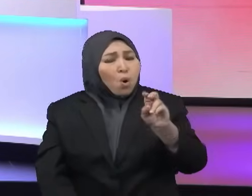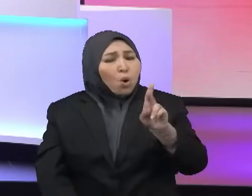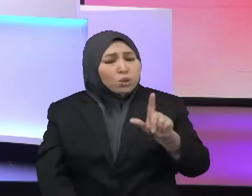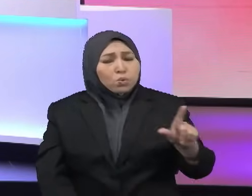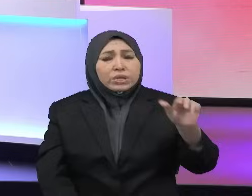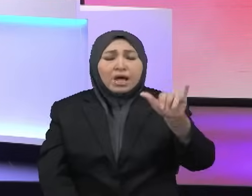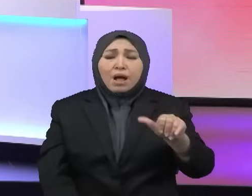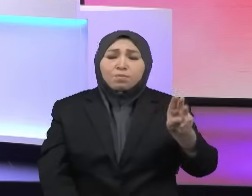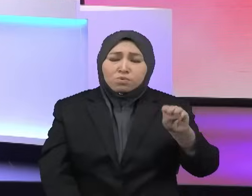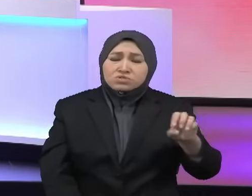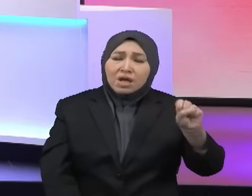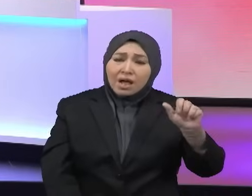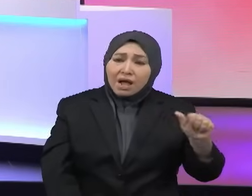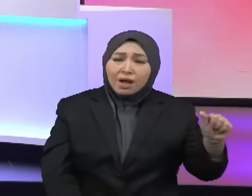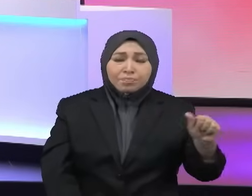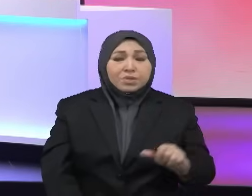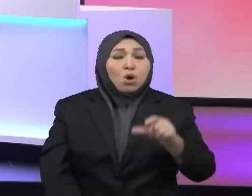ya Musa.